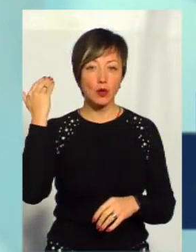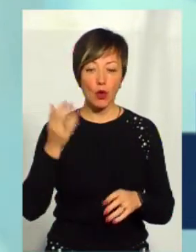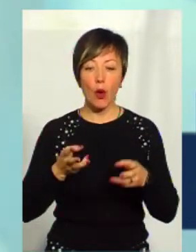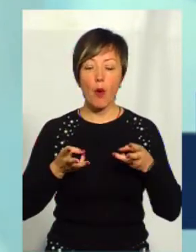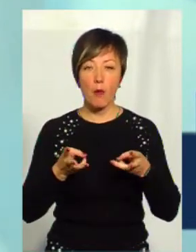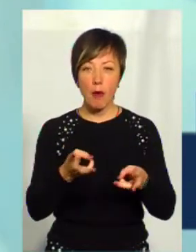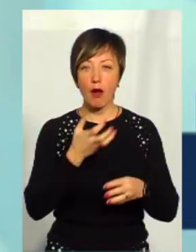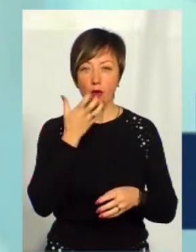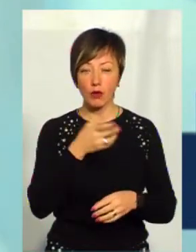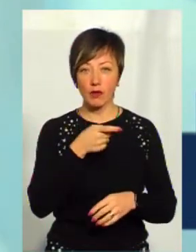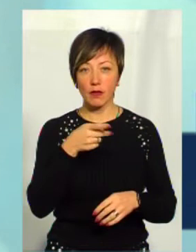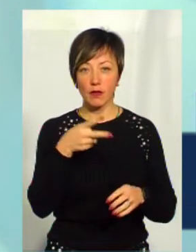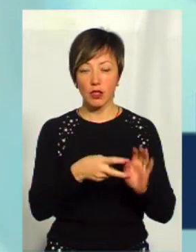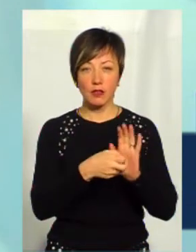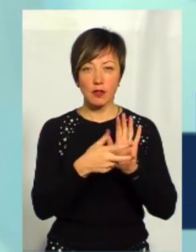періоду,